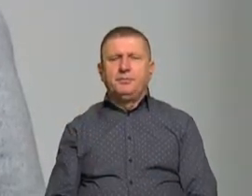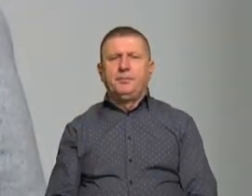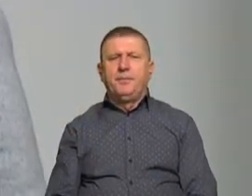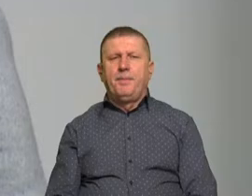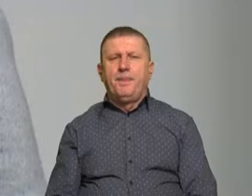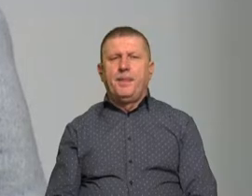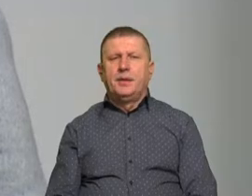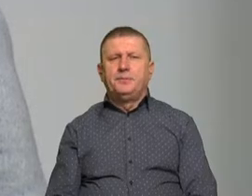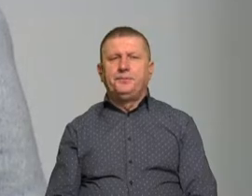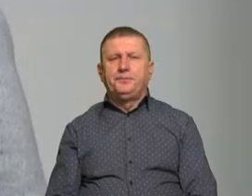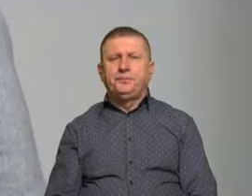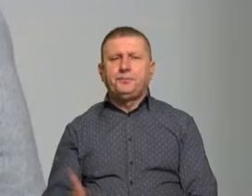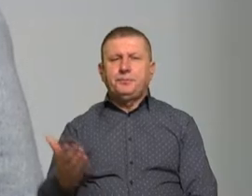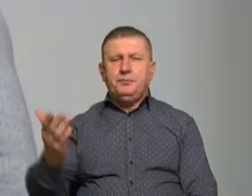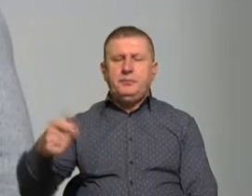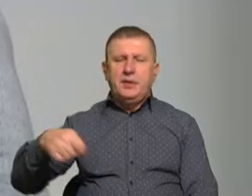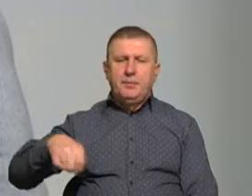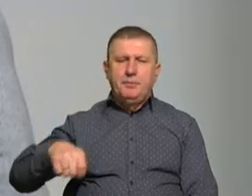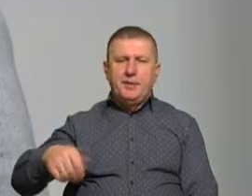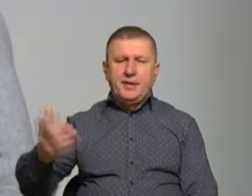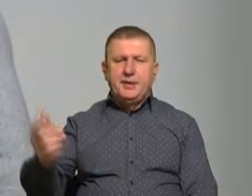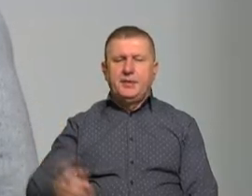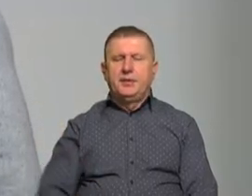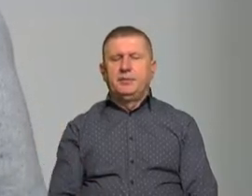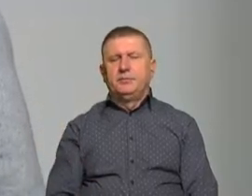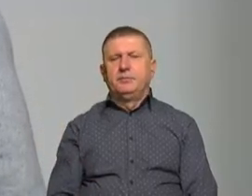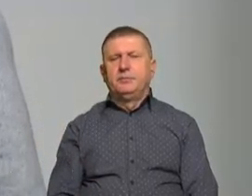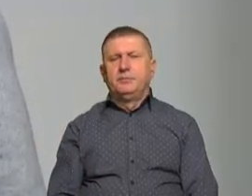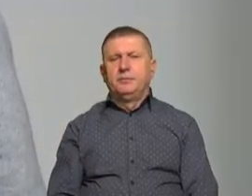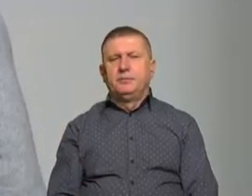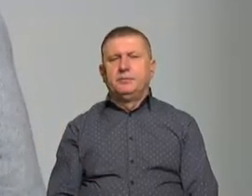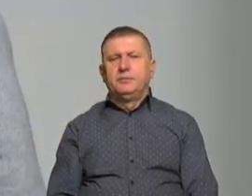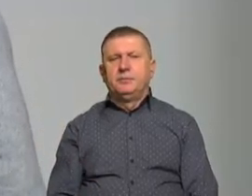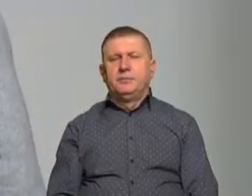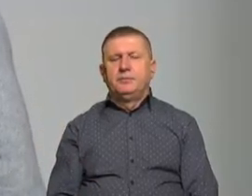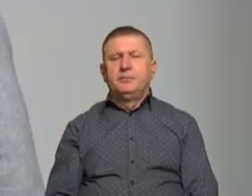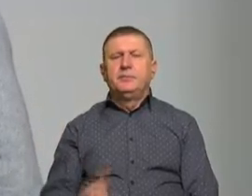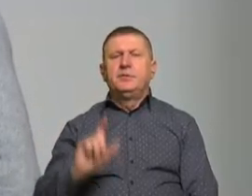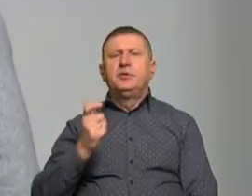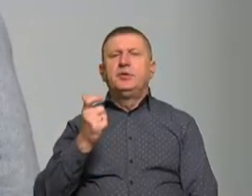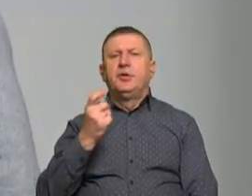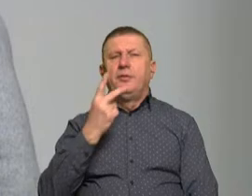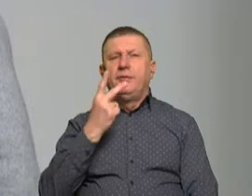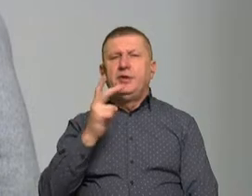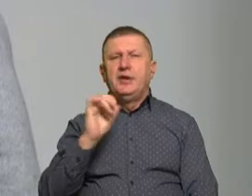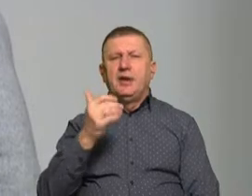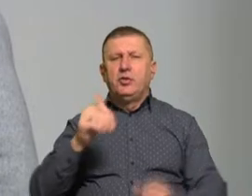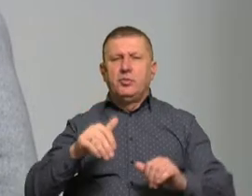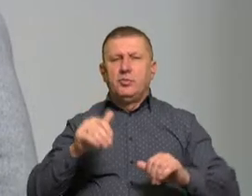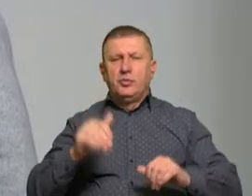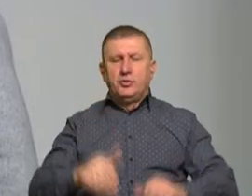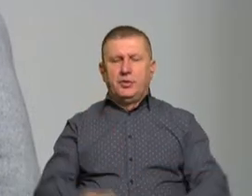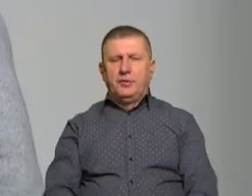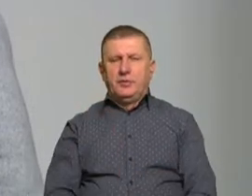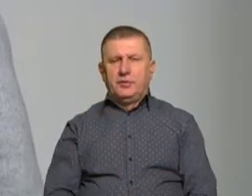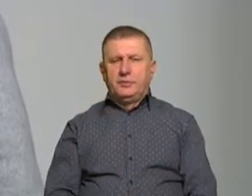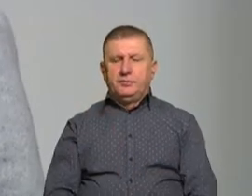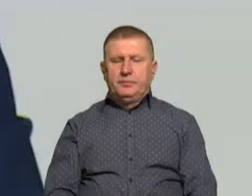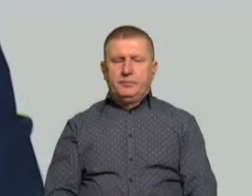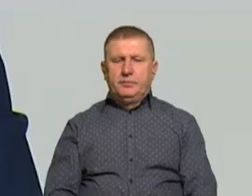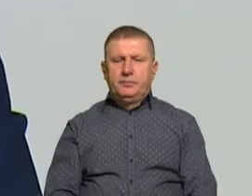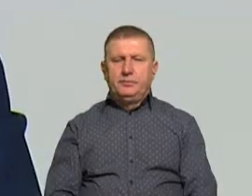dziękujemy. Panie prezydencie, jaką pan ma wizję rozwiązania problemów komunikacyjnych miasta? Jarosław